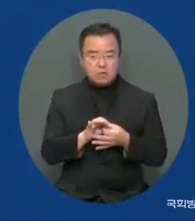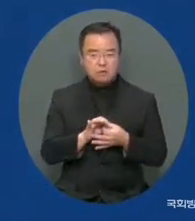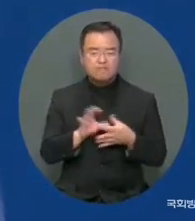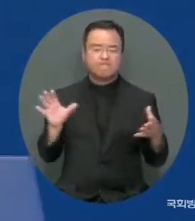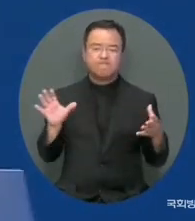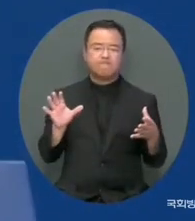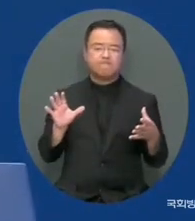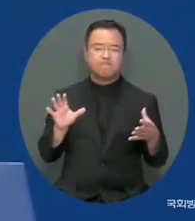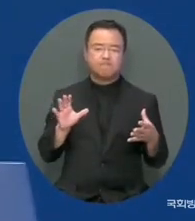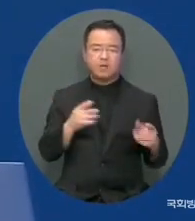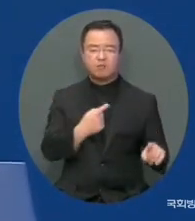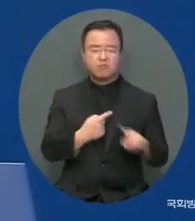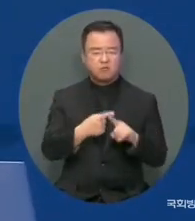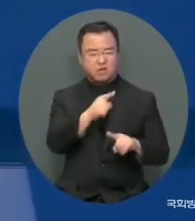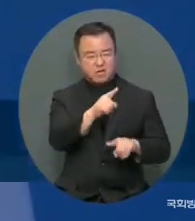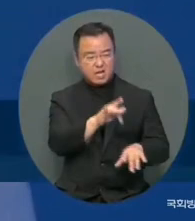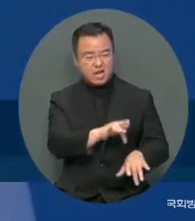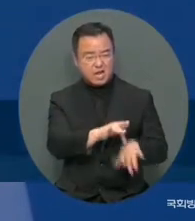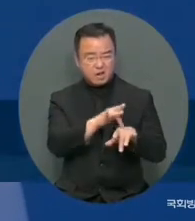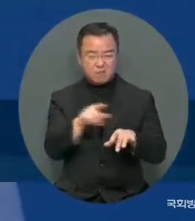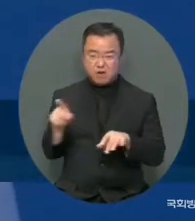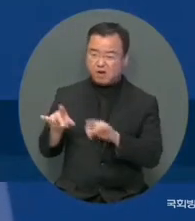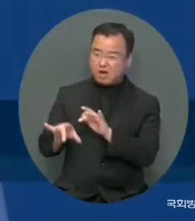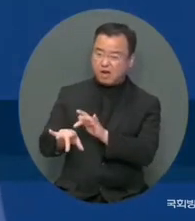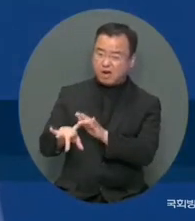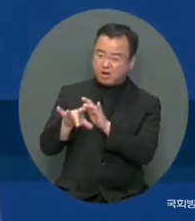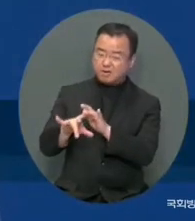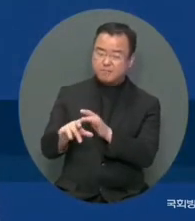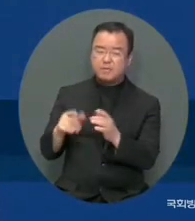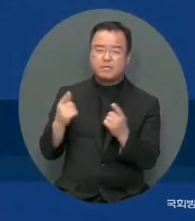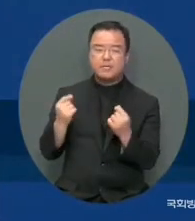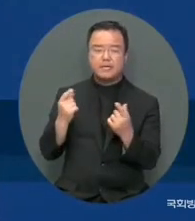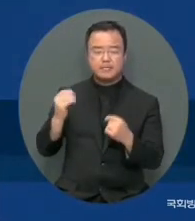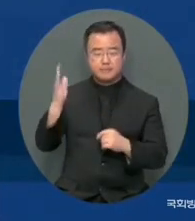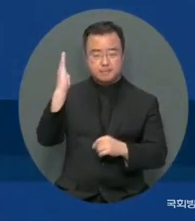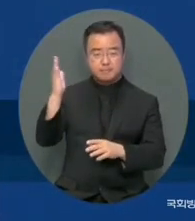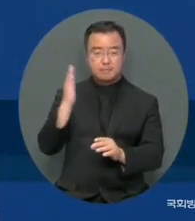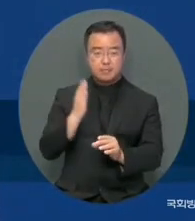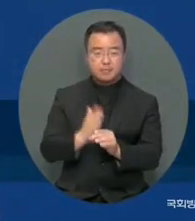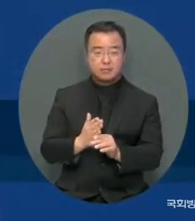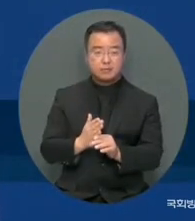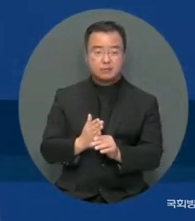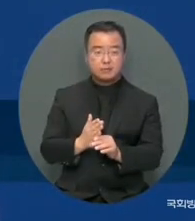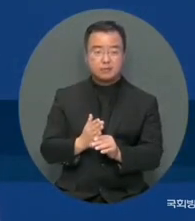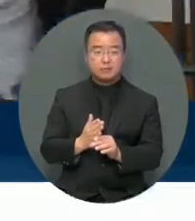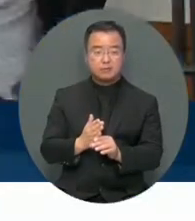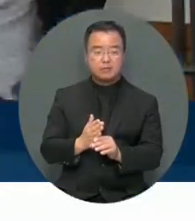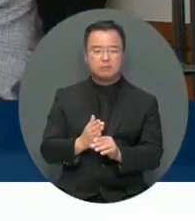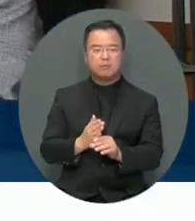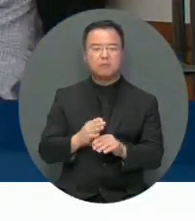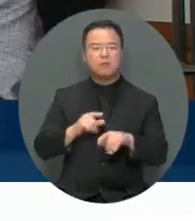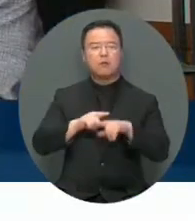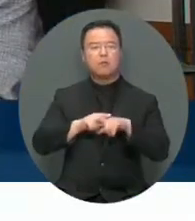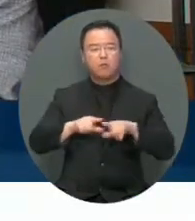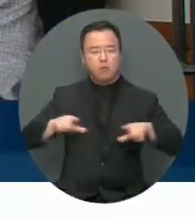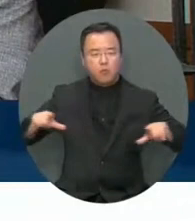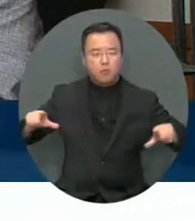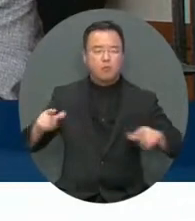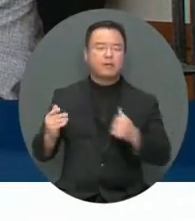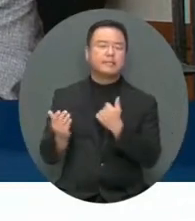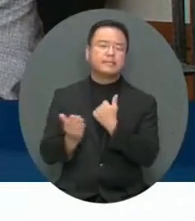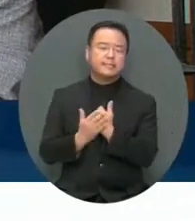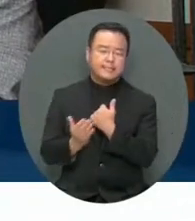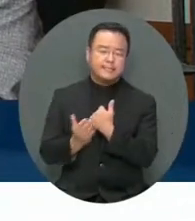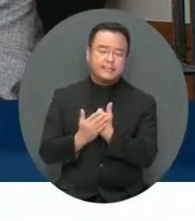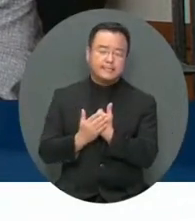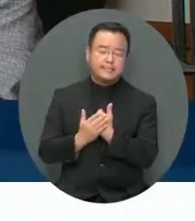거침없이 상대를 악마화하는 수준까지 치닫고 있습니다. 국민 일반의 보편적 지지를 추구해야 할